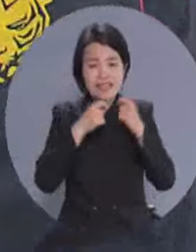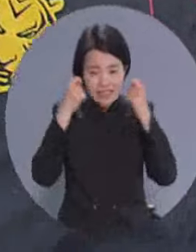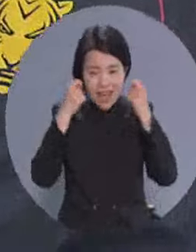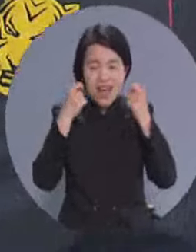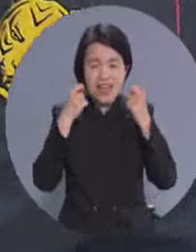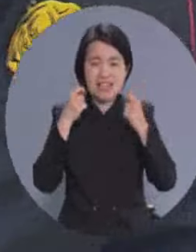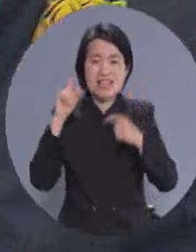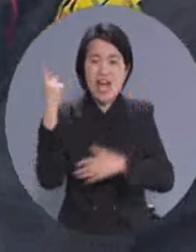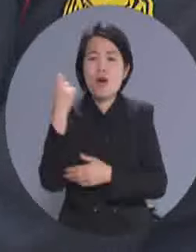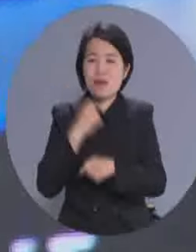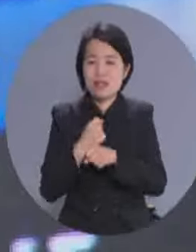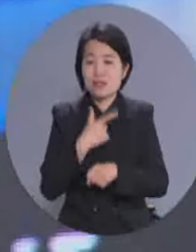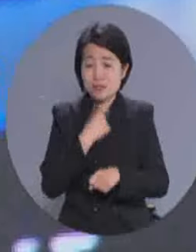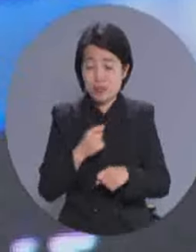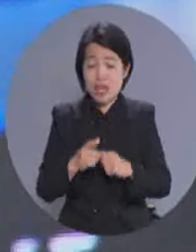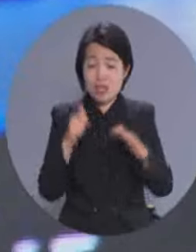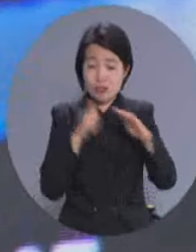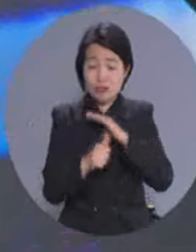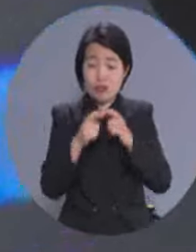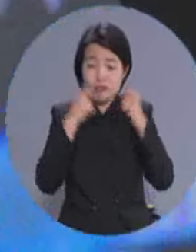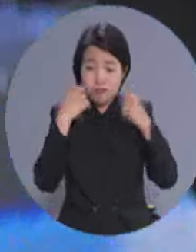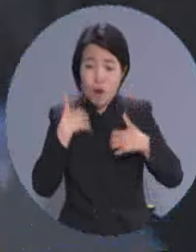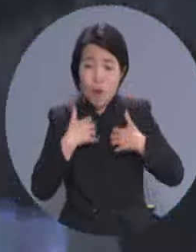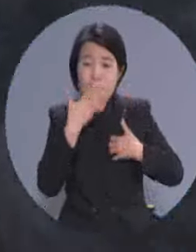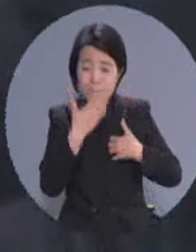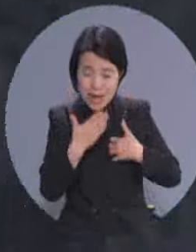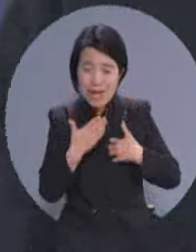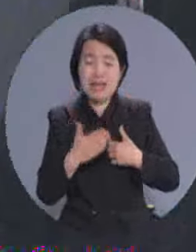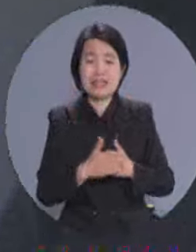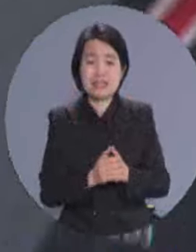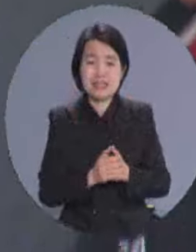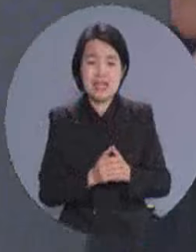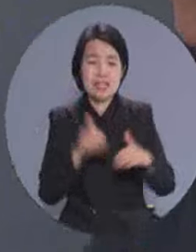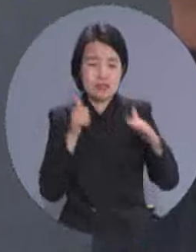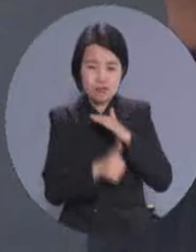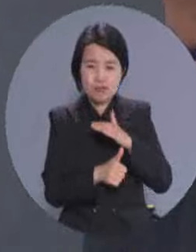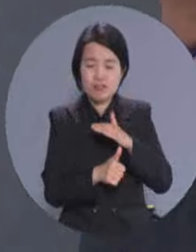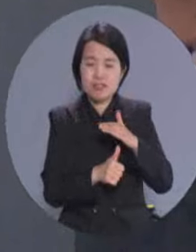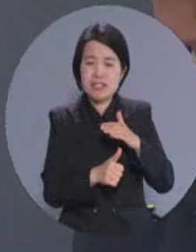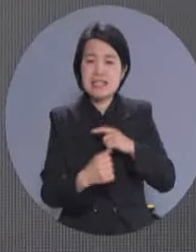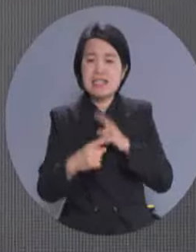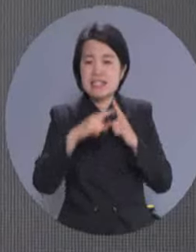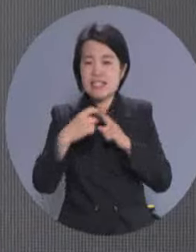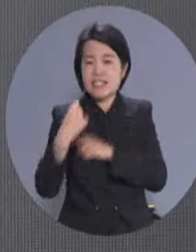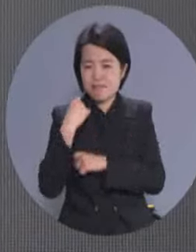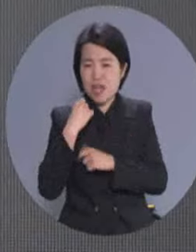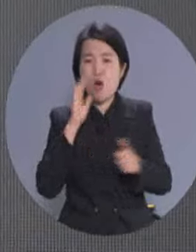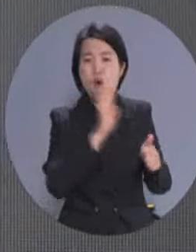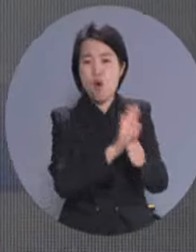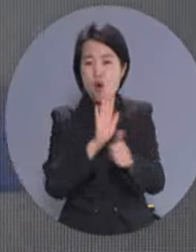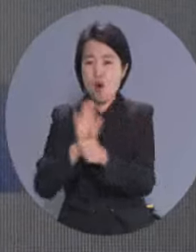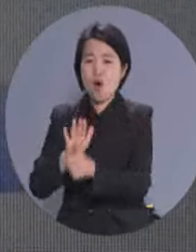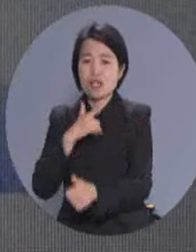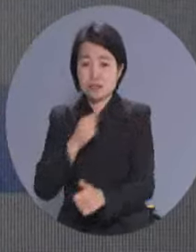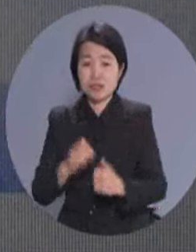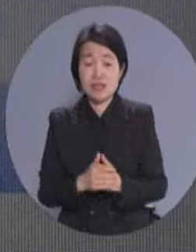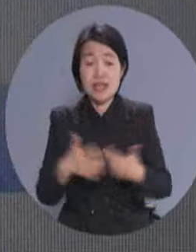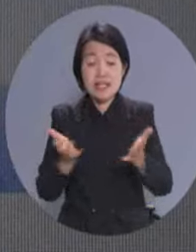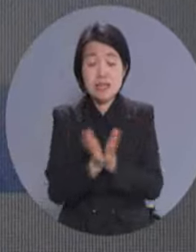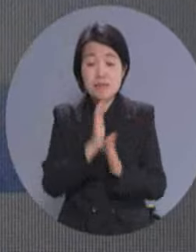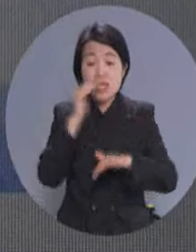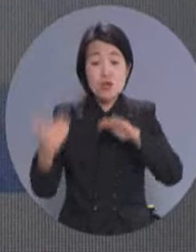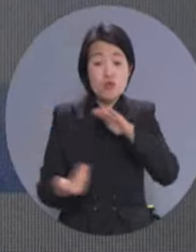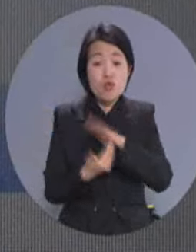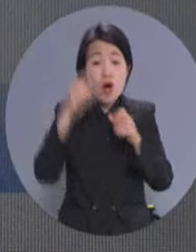플레이하는 긍정의 에너지를 만드는데 자신이 앞장서서 도와주겠다고 밝혔습니다. 우리 팀이 이루어야 할 목표에